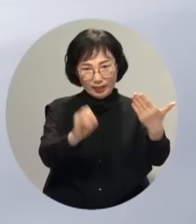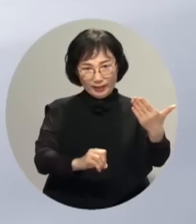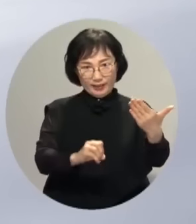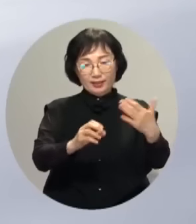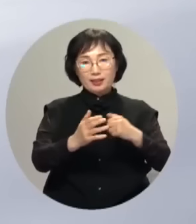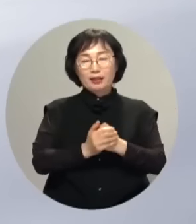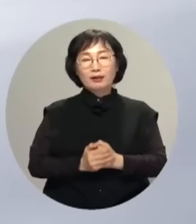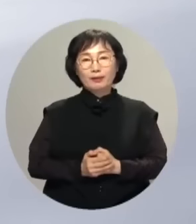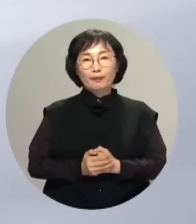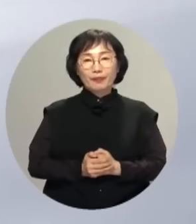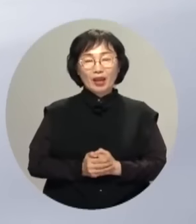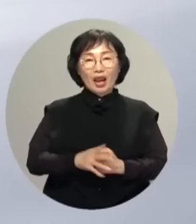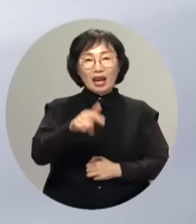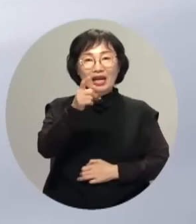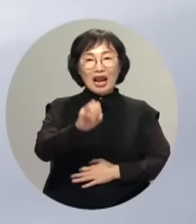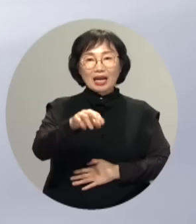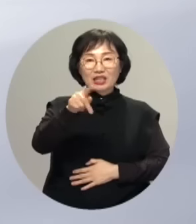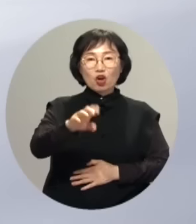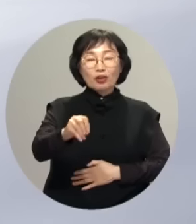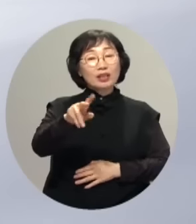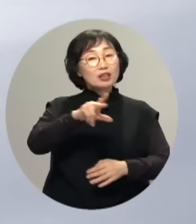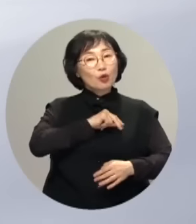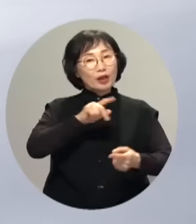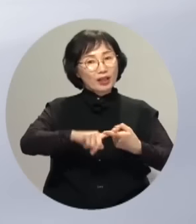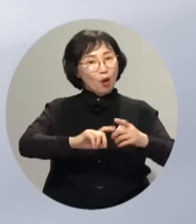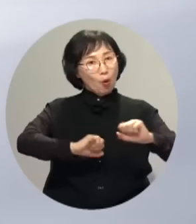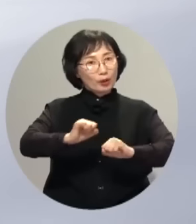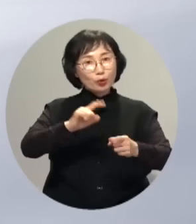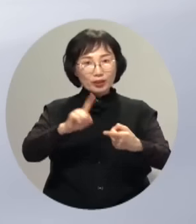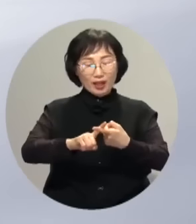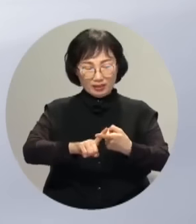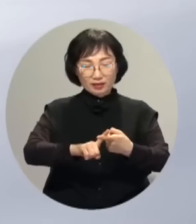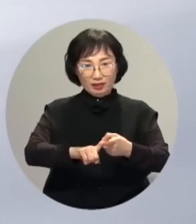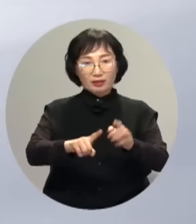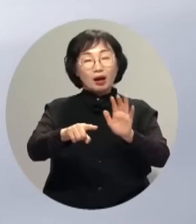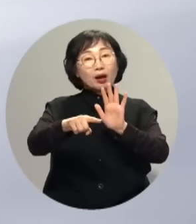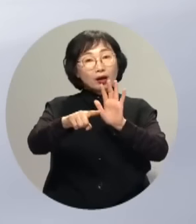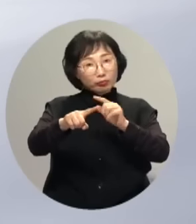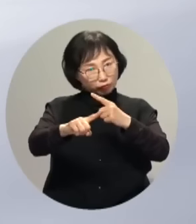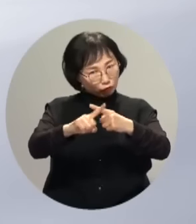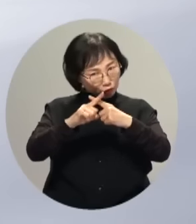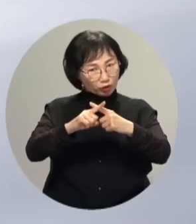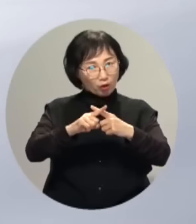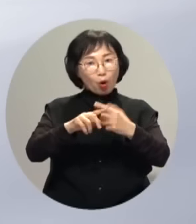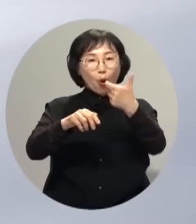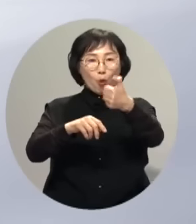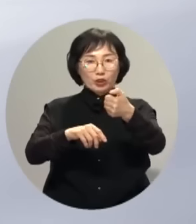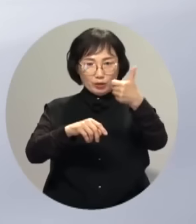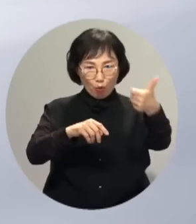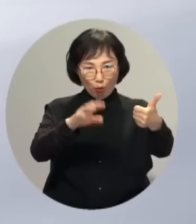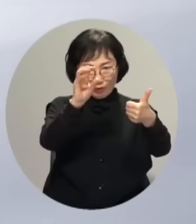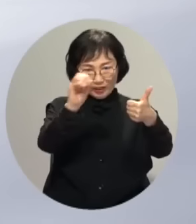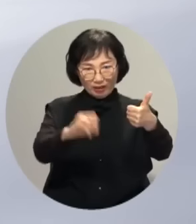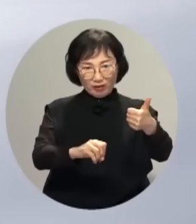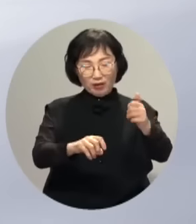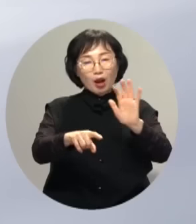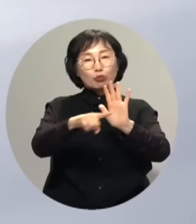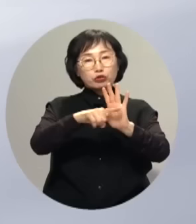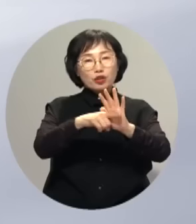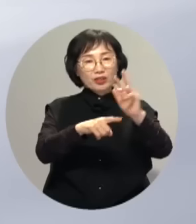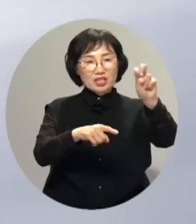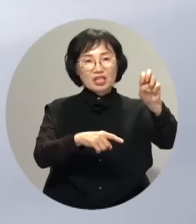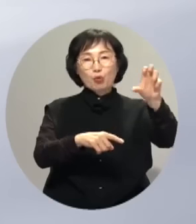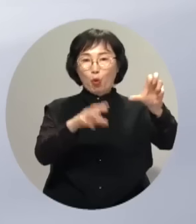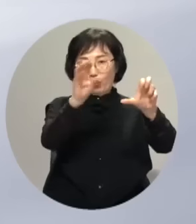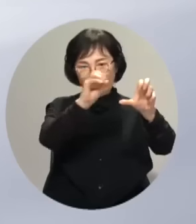있습니다 강성희 현 의원에 대한 의정 활동은 긍정평가가 55% 부정평가는 25%